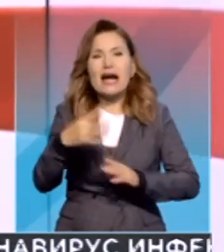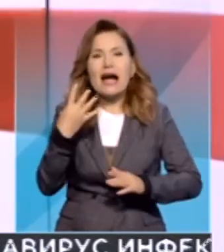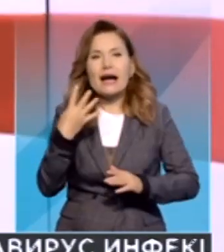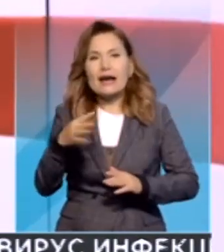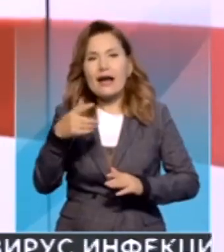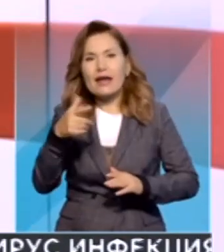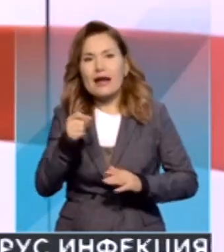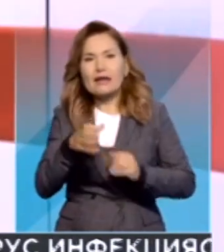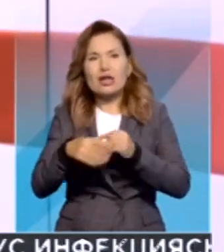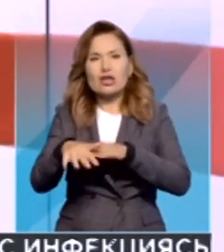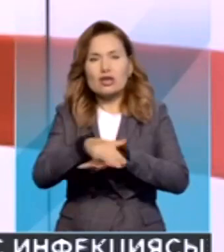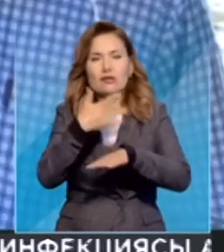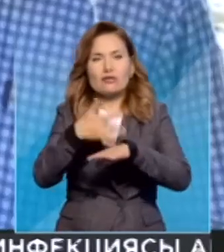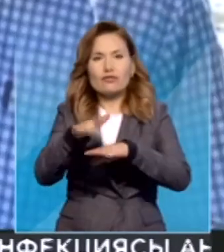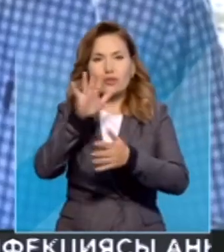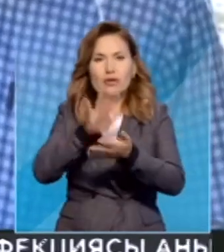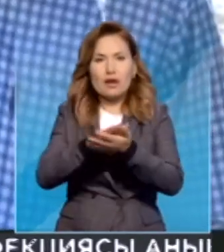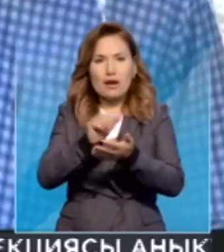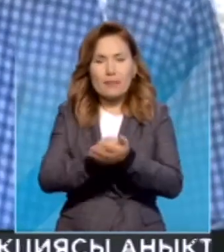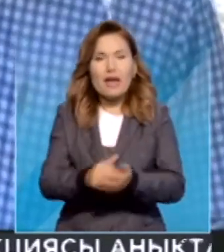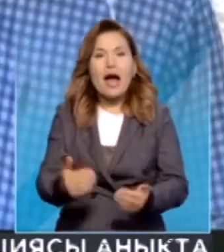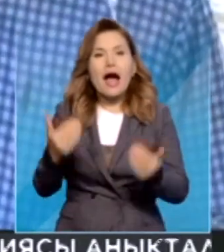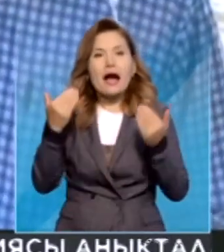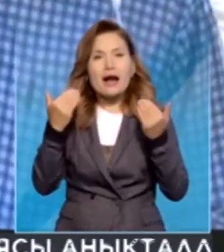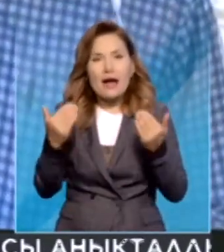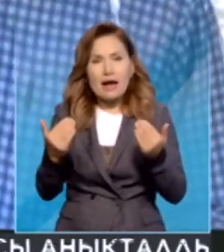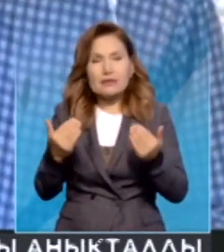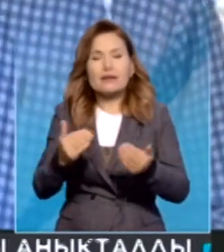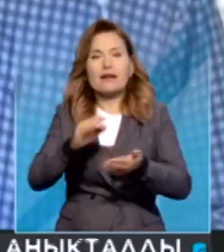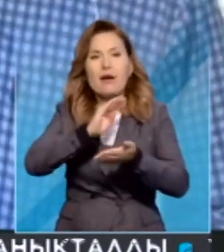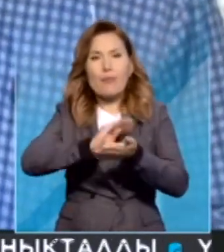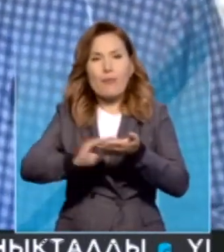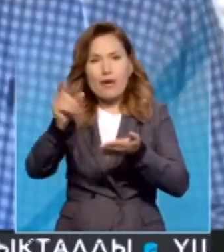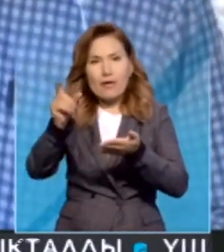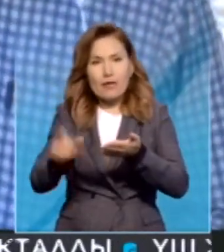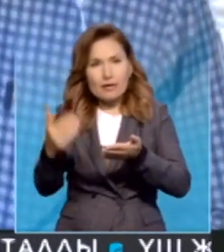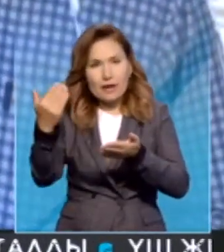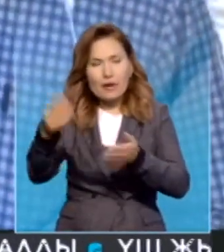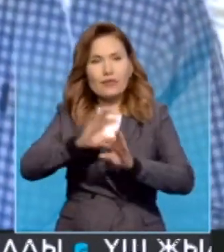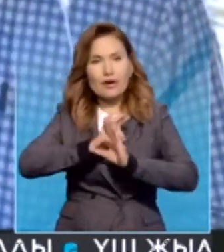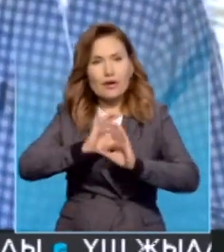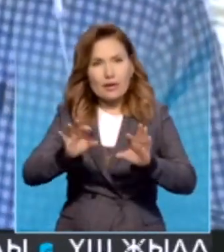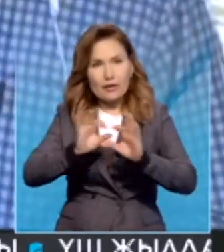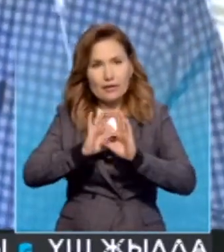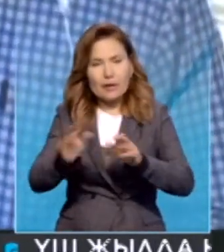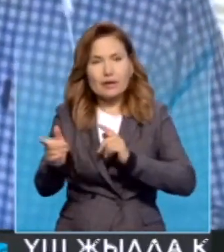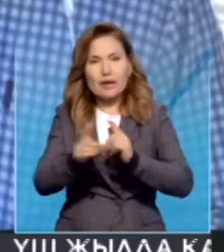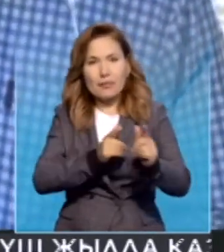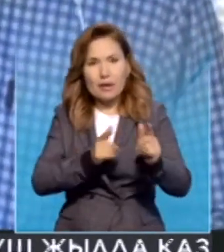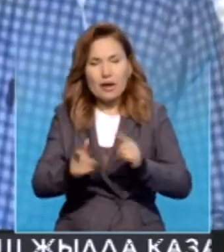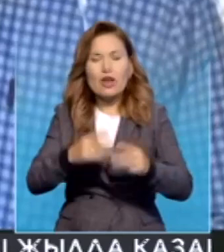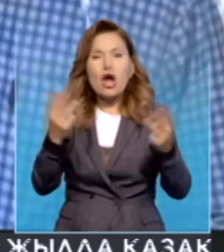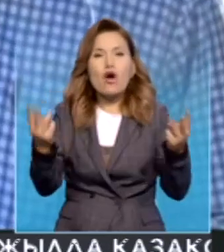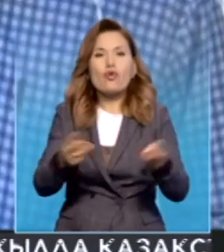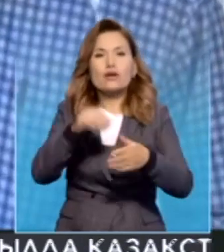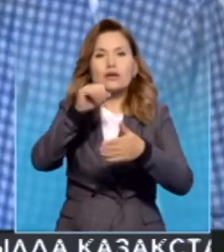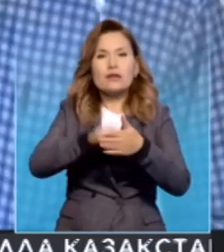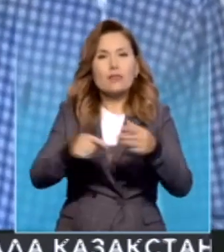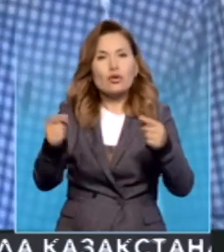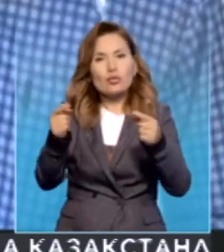астам аумақ күлге айналды. Дәл қазіргі жағдайды тілшіміз Олжас Керейханнан білсек, Олжас, өрттің себебі анықталды